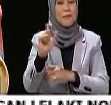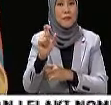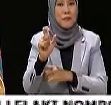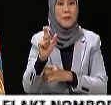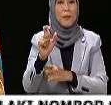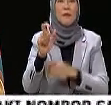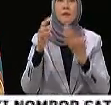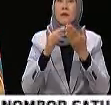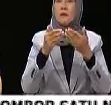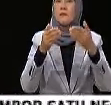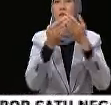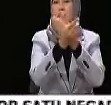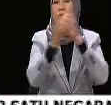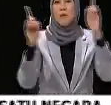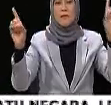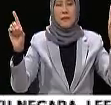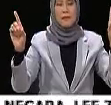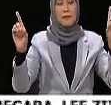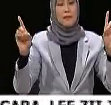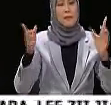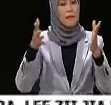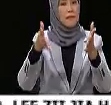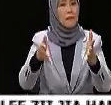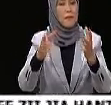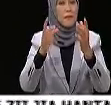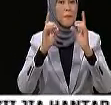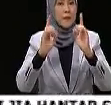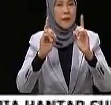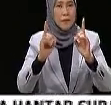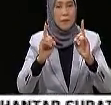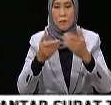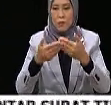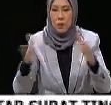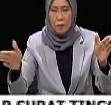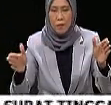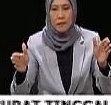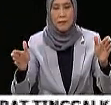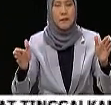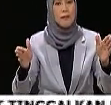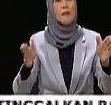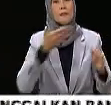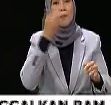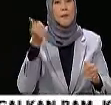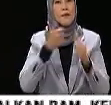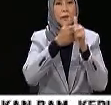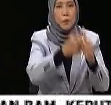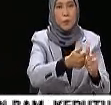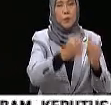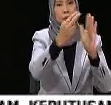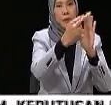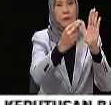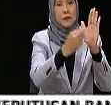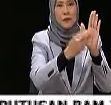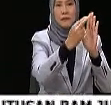saat pendemokrasian pendidikan ini kita biarkan mereka buka begitu atau semuanya Biarlah mereka mengikuti peraturan-peraturan